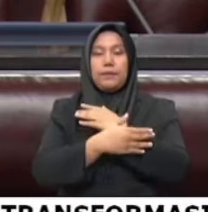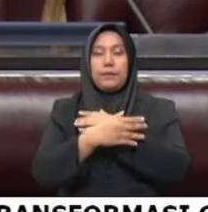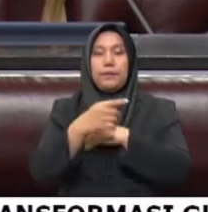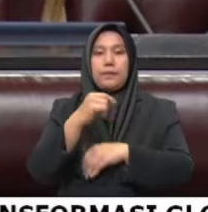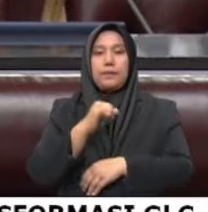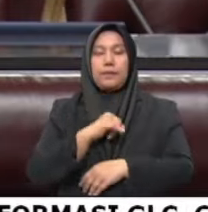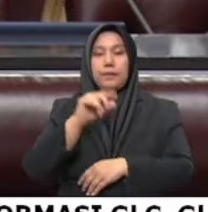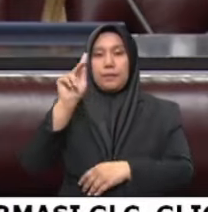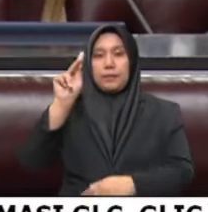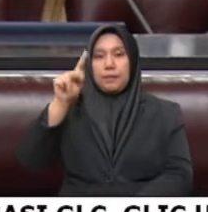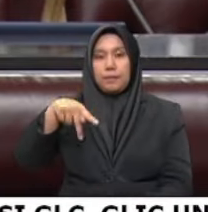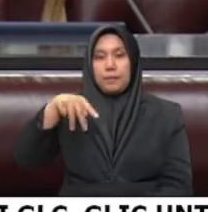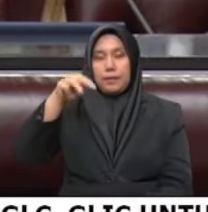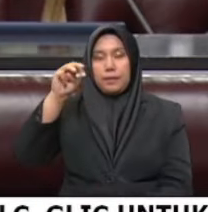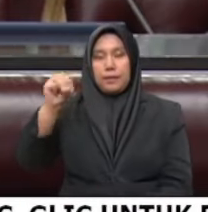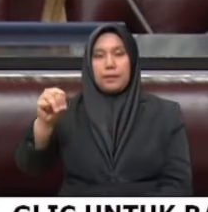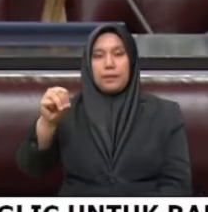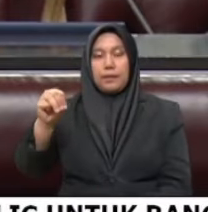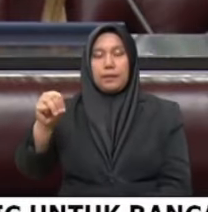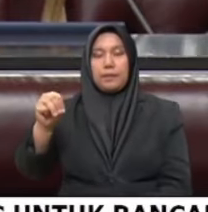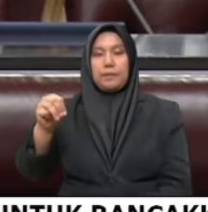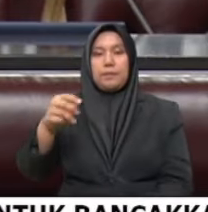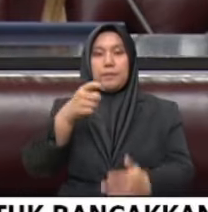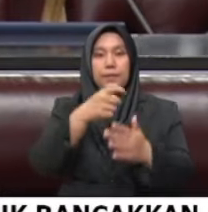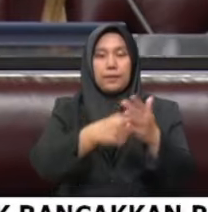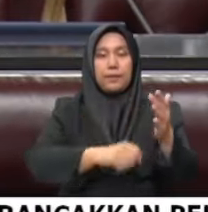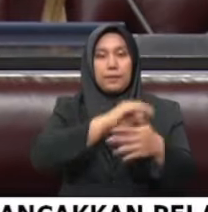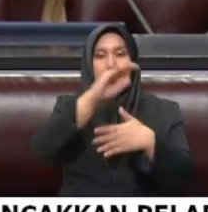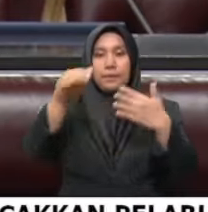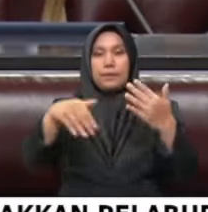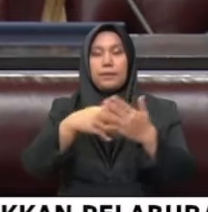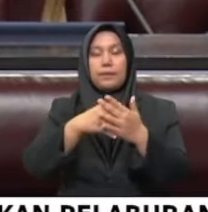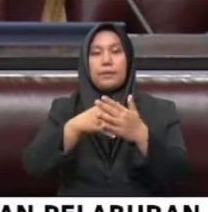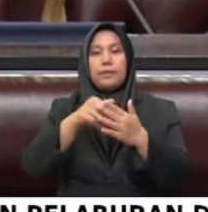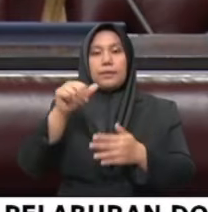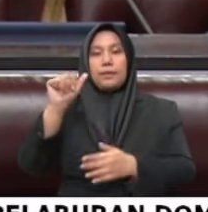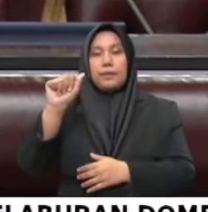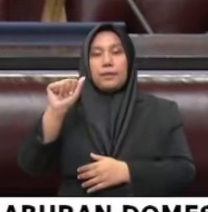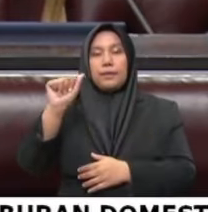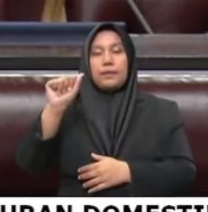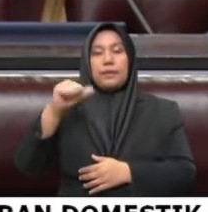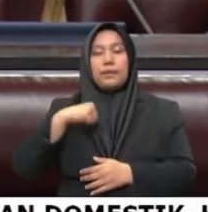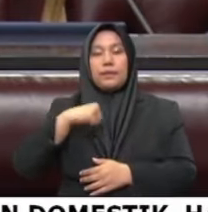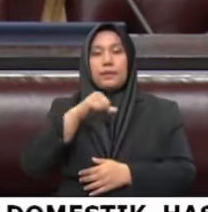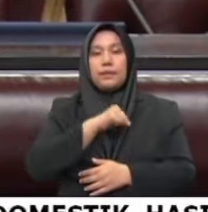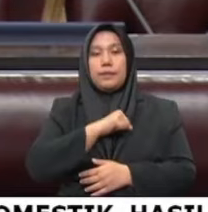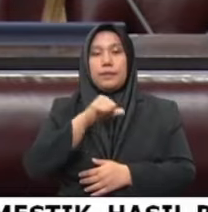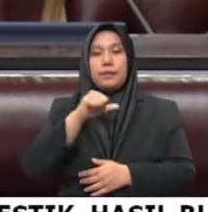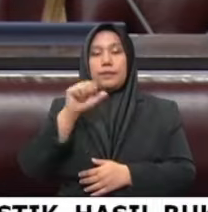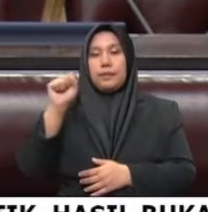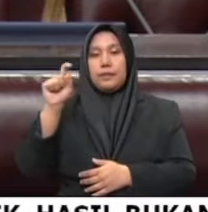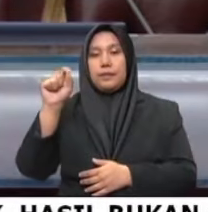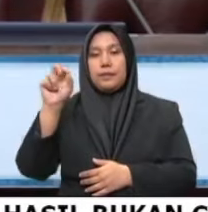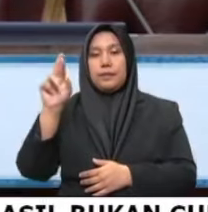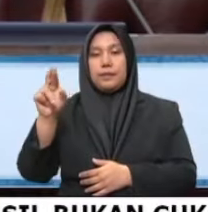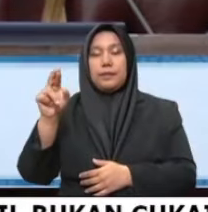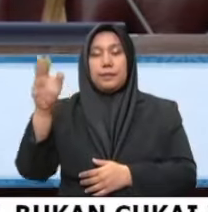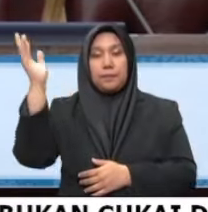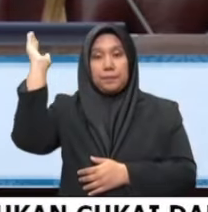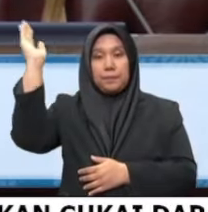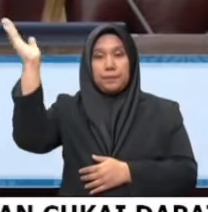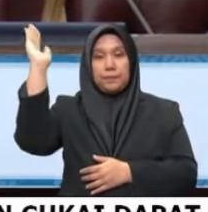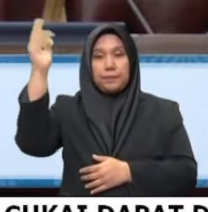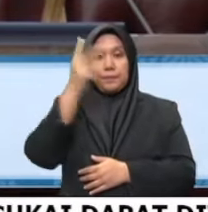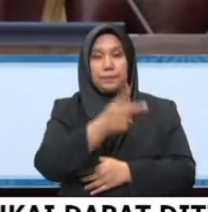Tinggi merakamkan penghargaan kepada semua ahli Yang Berhormat Senator yang telah membahaskan perkara-perkara dan isu-isu